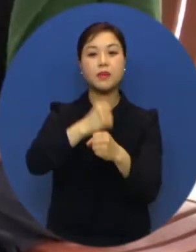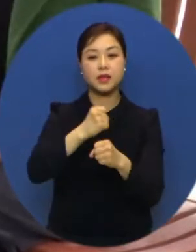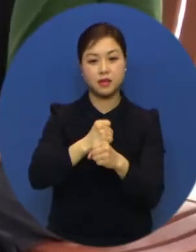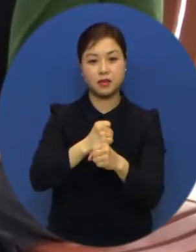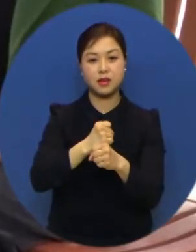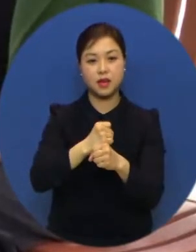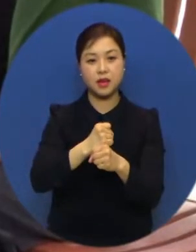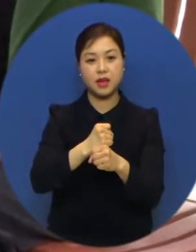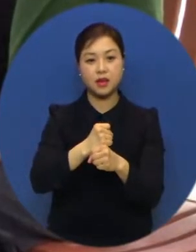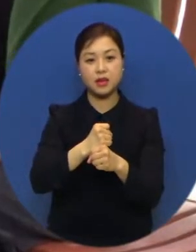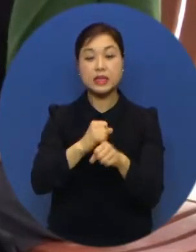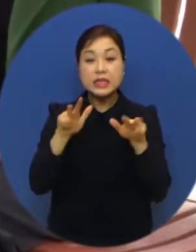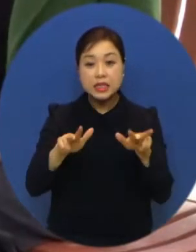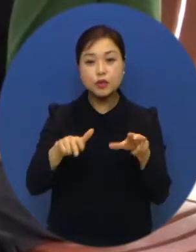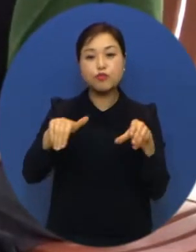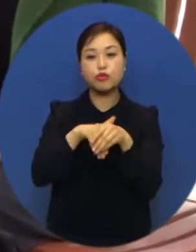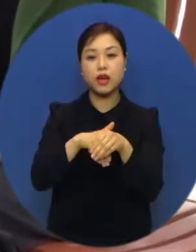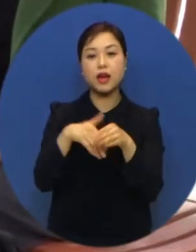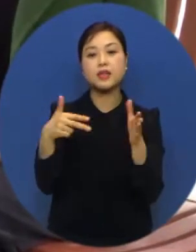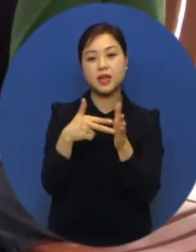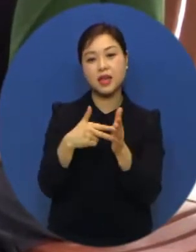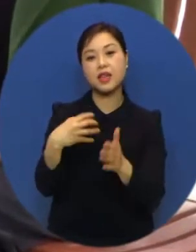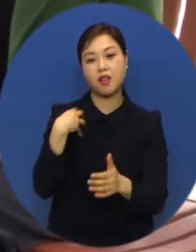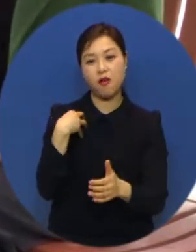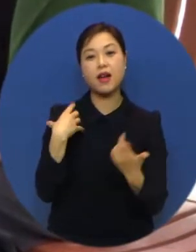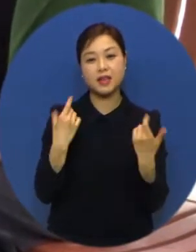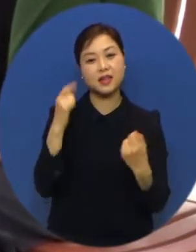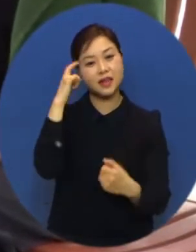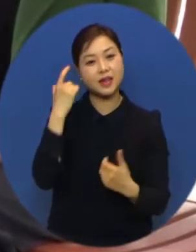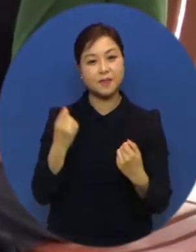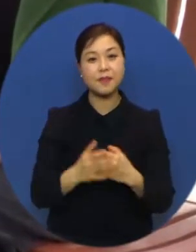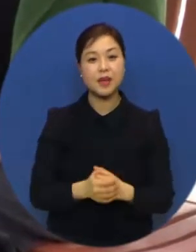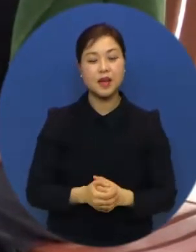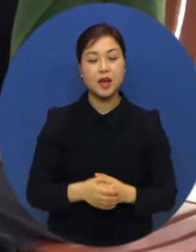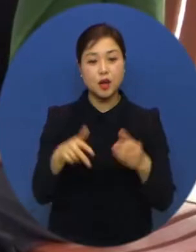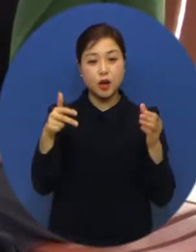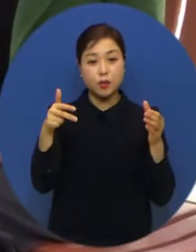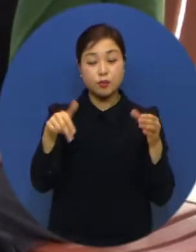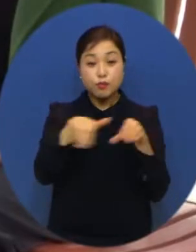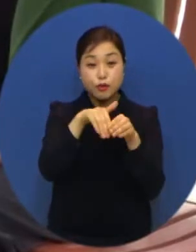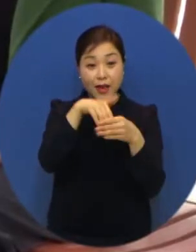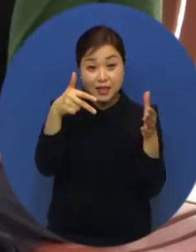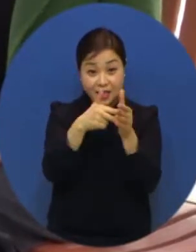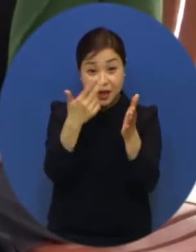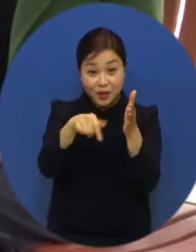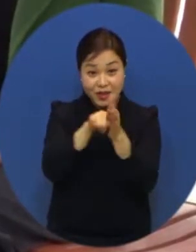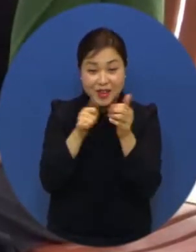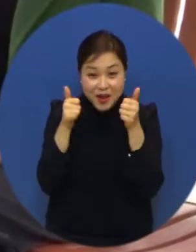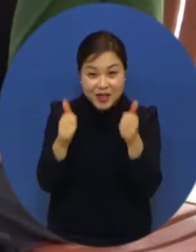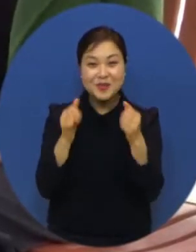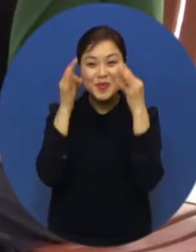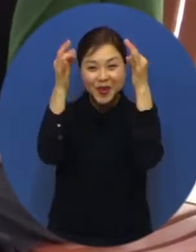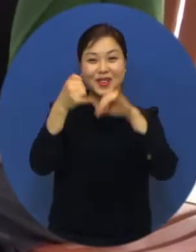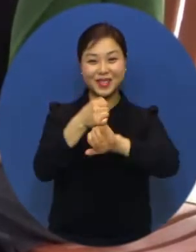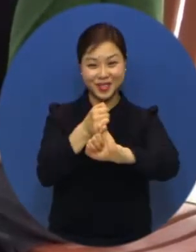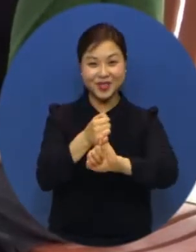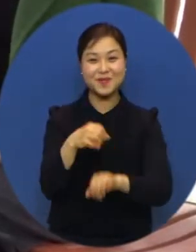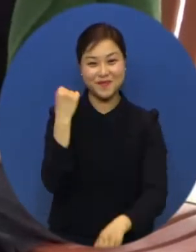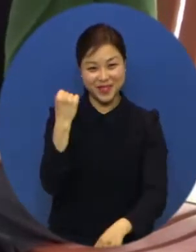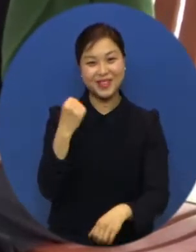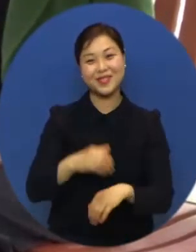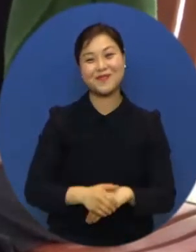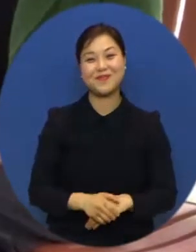것이 문화재단이 할 일이라고 생각이 듭니다. 네. 그런 문화재단을 위해서 열심히 해보도록 하겠습니다. 네, 화이팅!